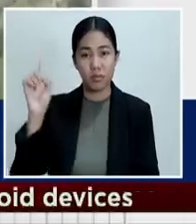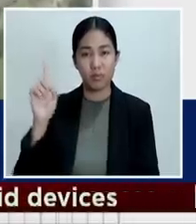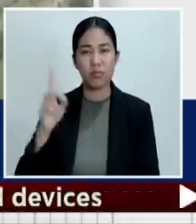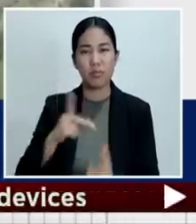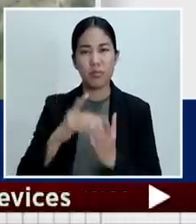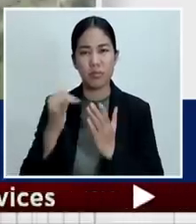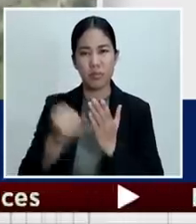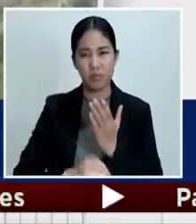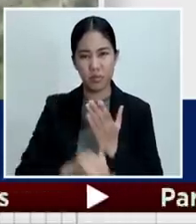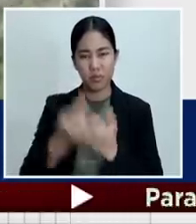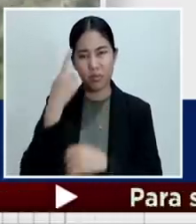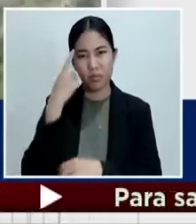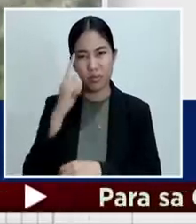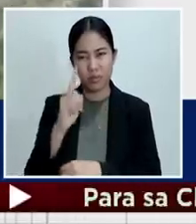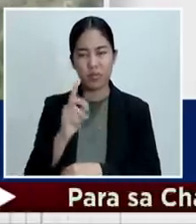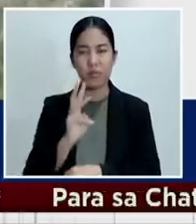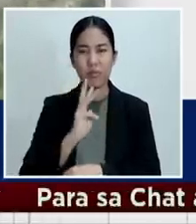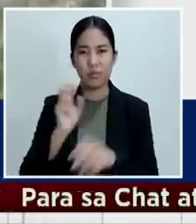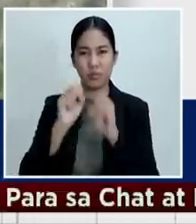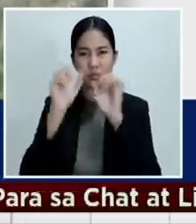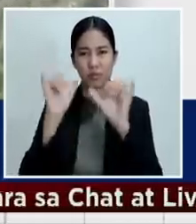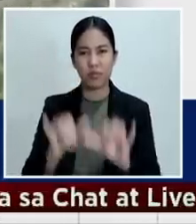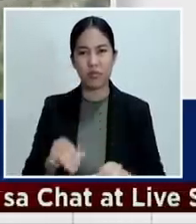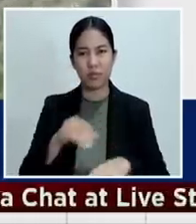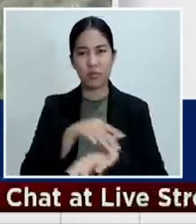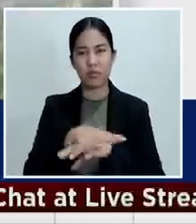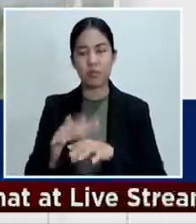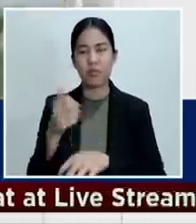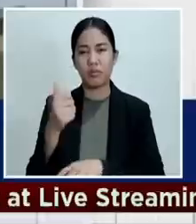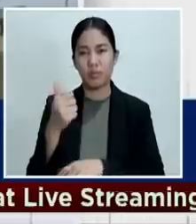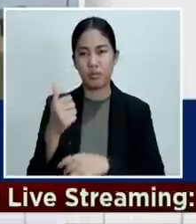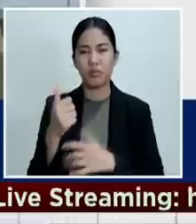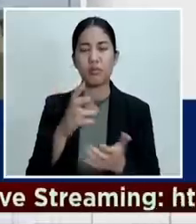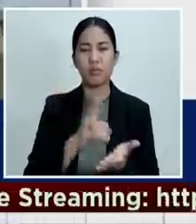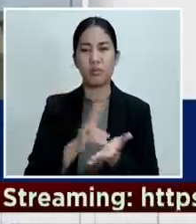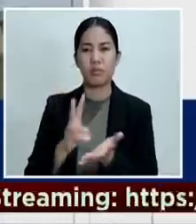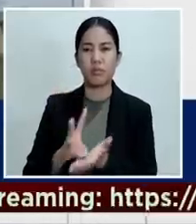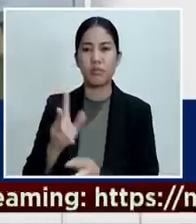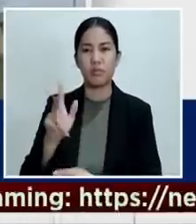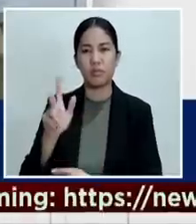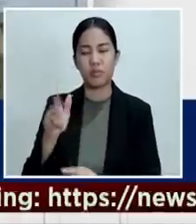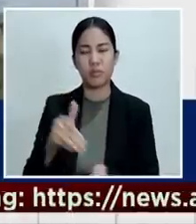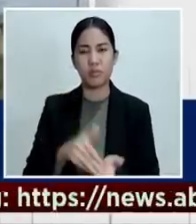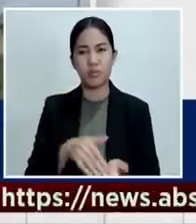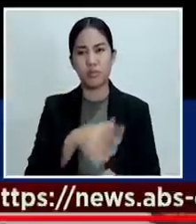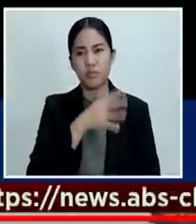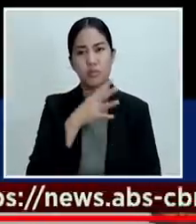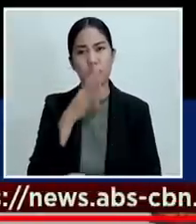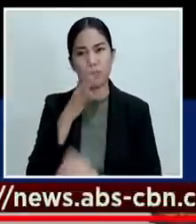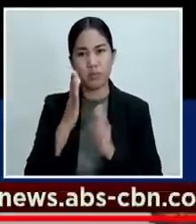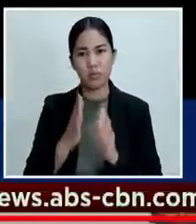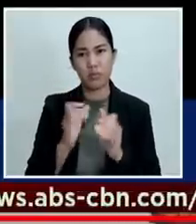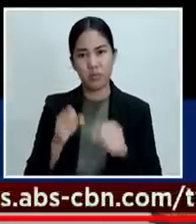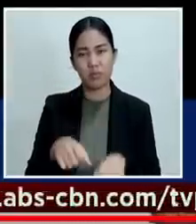hektaryang lupain sa 10 munisipalidad kung saan 23,000 na magsasaka ang makikinabang.